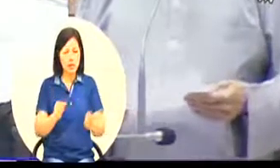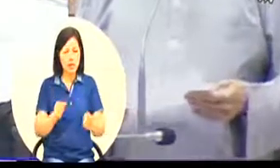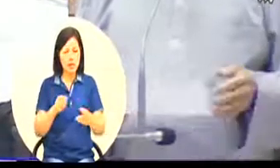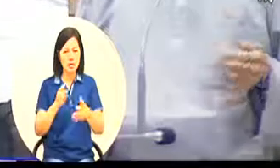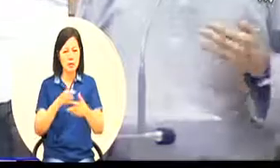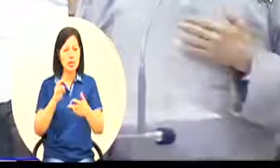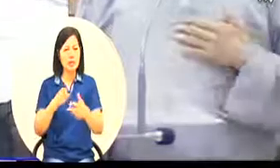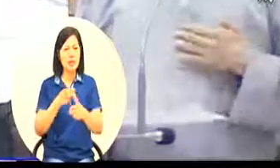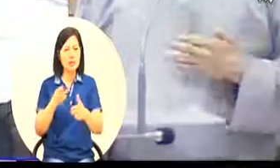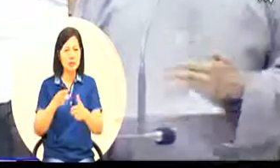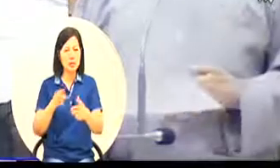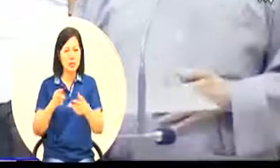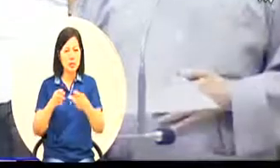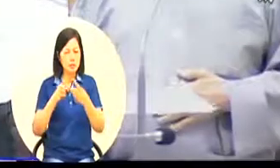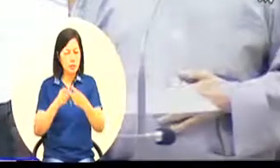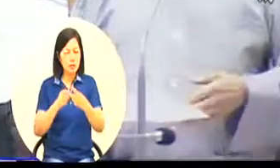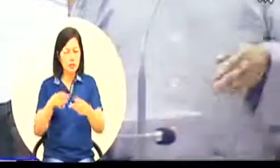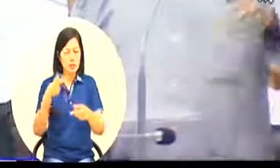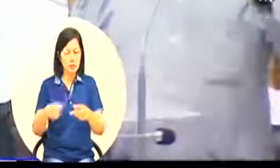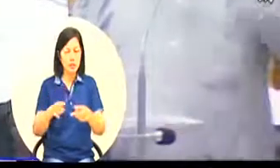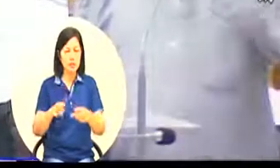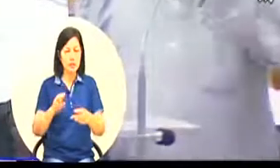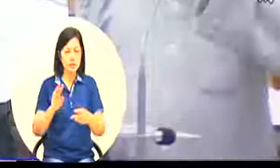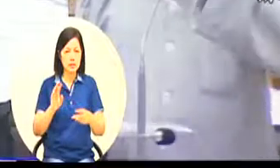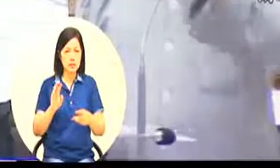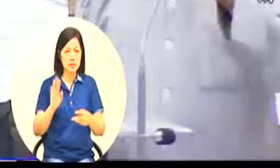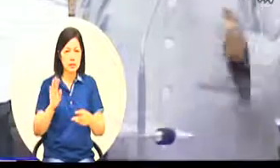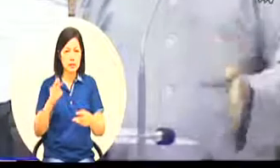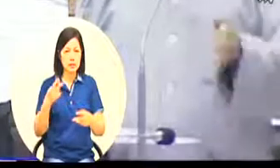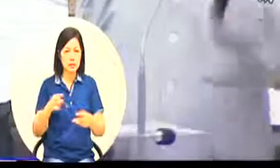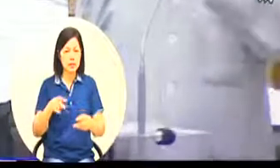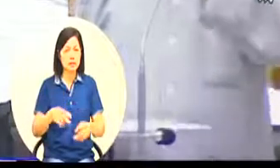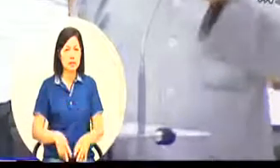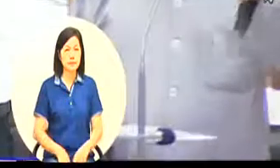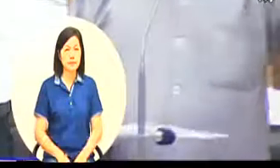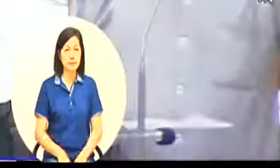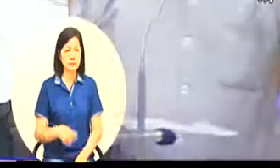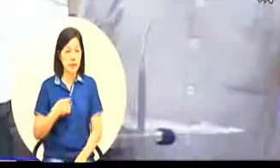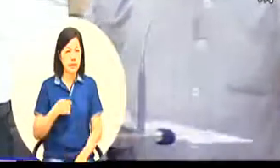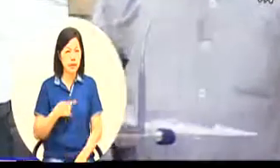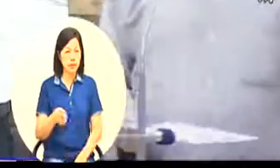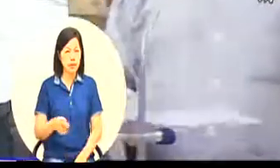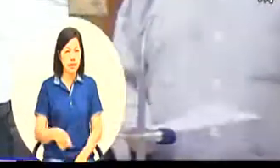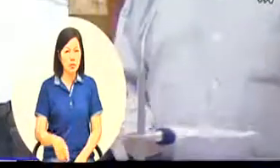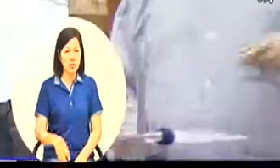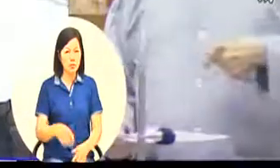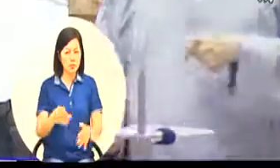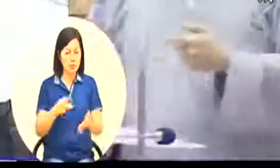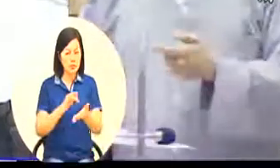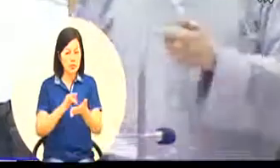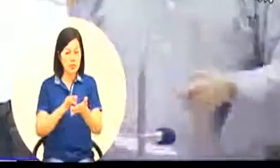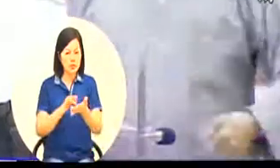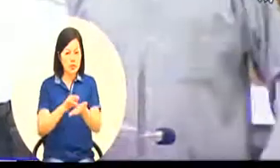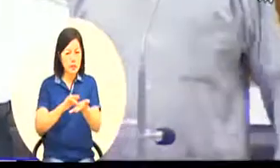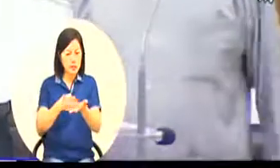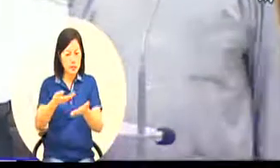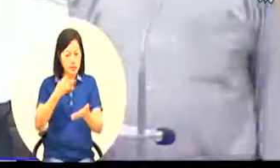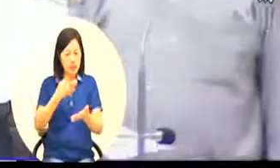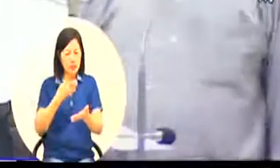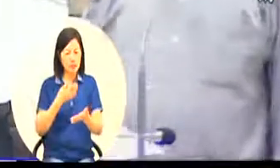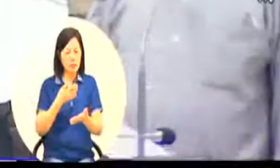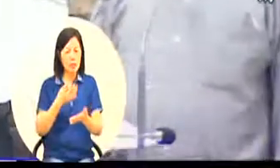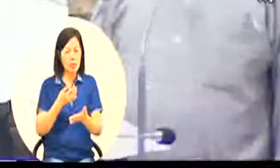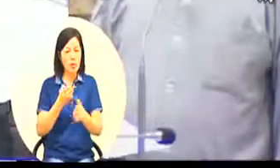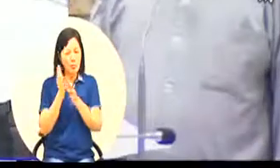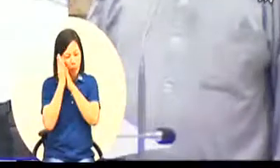立、分析的看法。我拢食咱吼。贵国所属哈，安民了啊！今仔日大哥会当选议员，